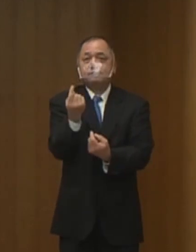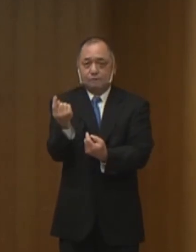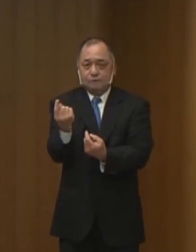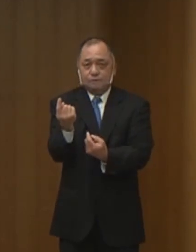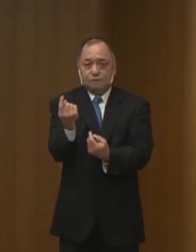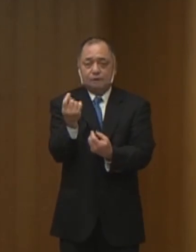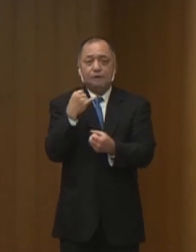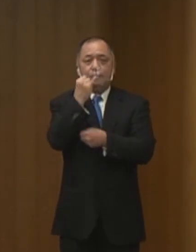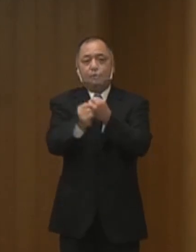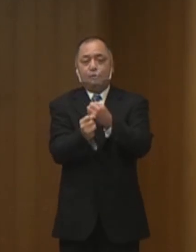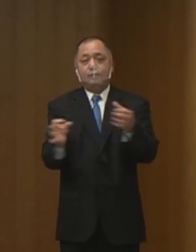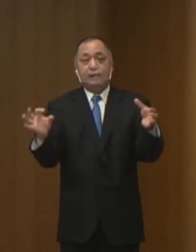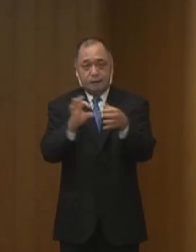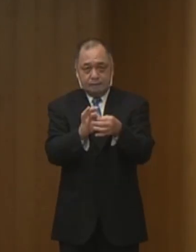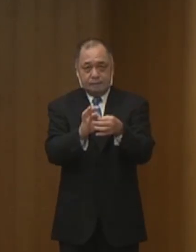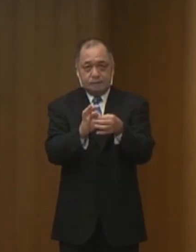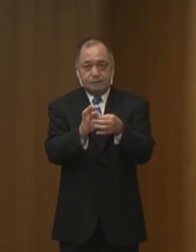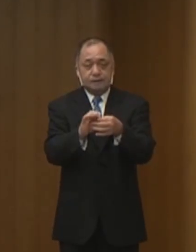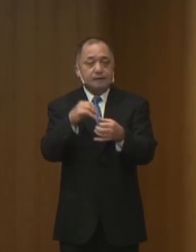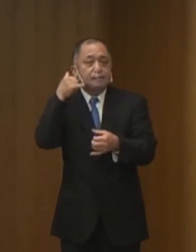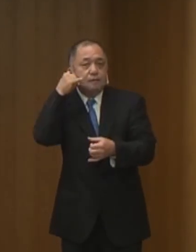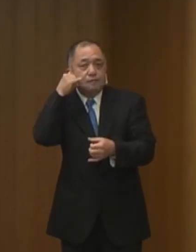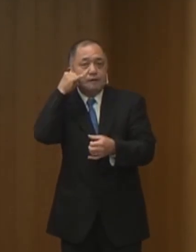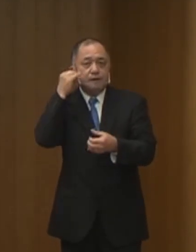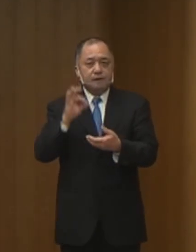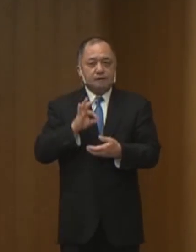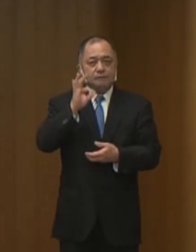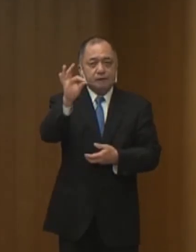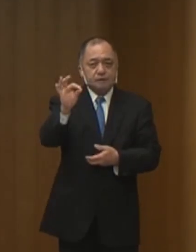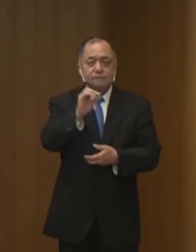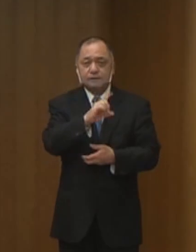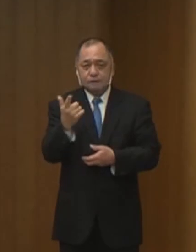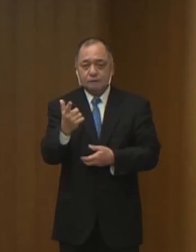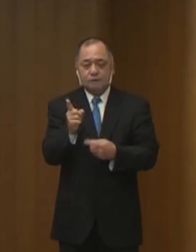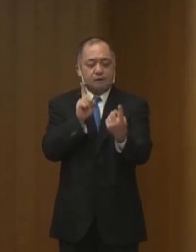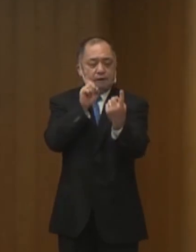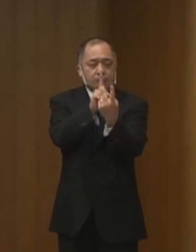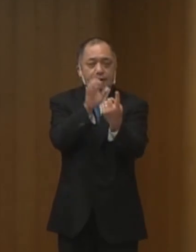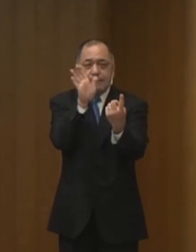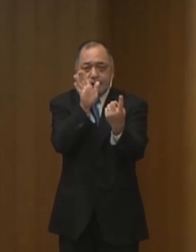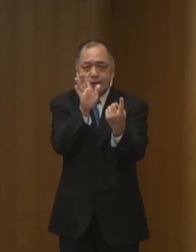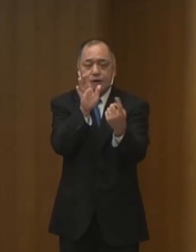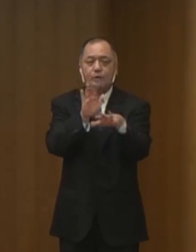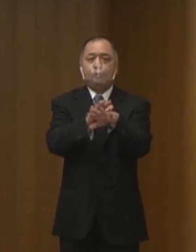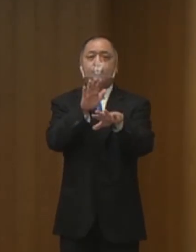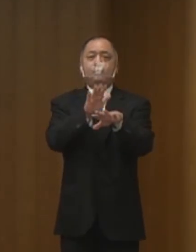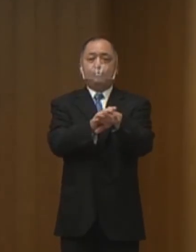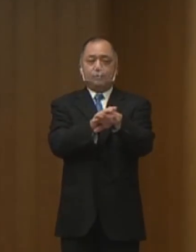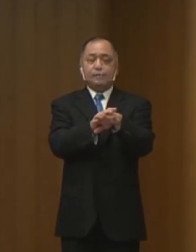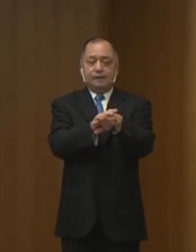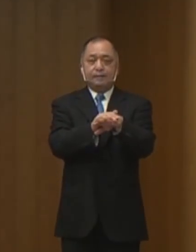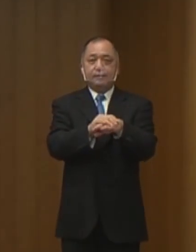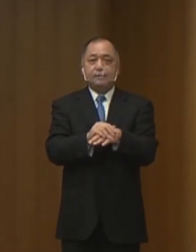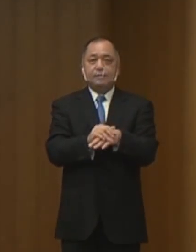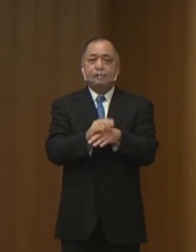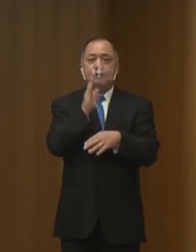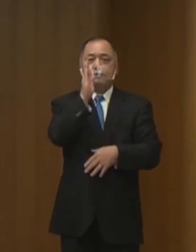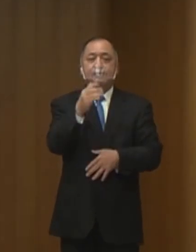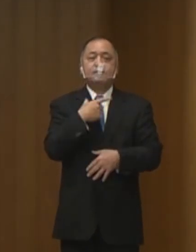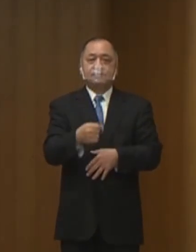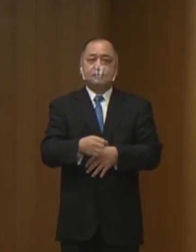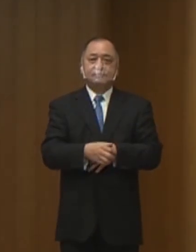ンラインや電話、メールなどで行うなど、対面をしないで行う方法についてお願